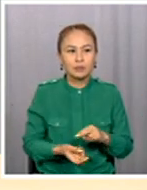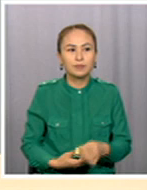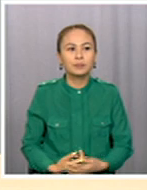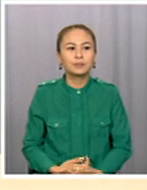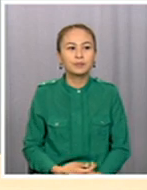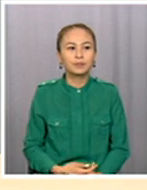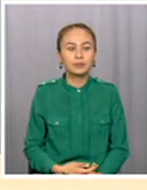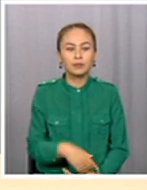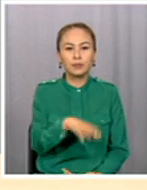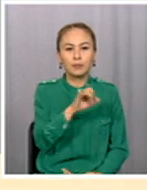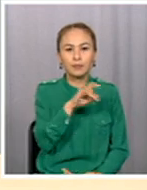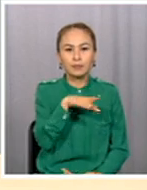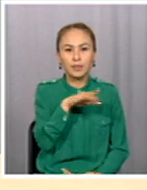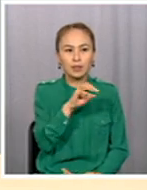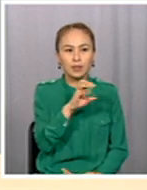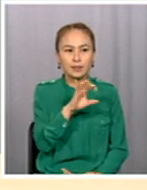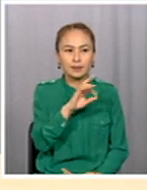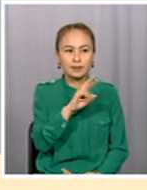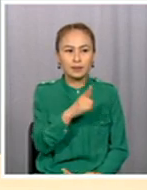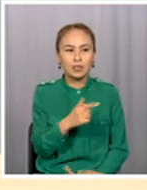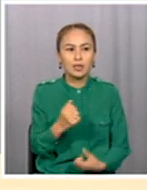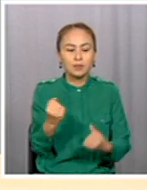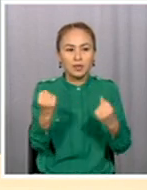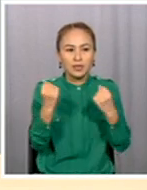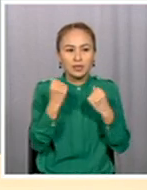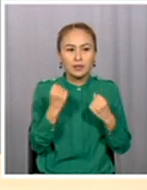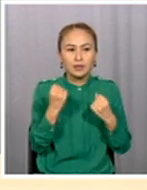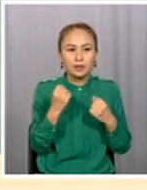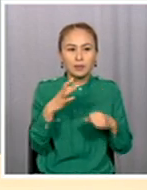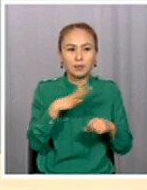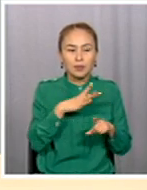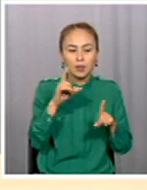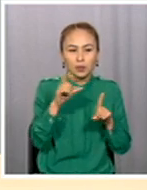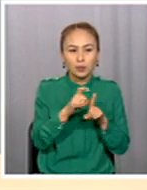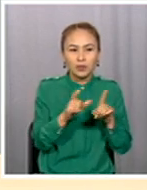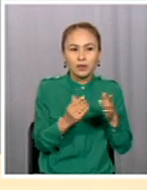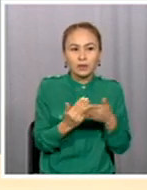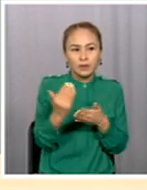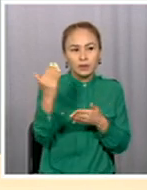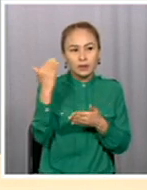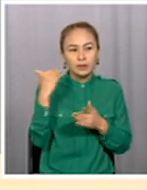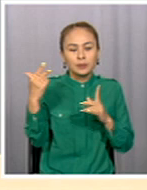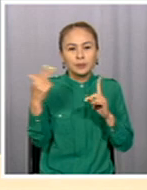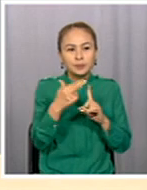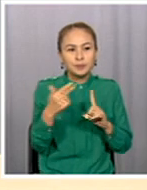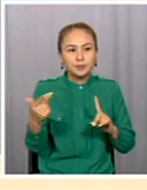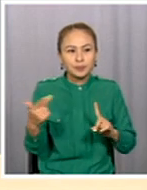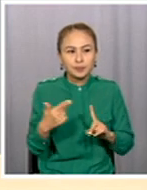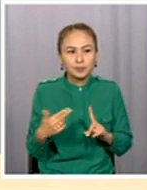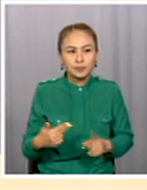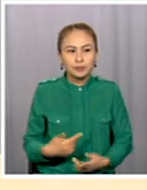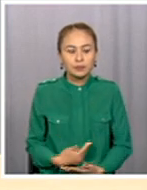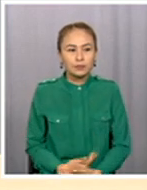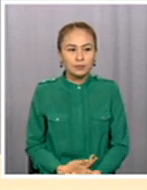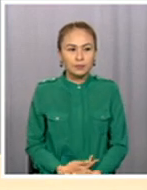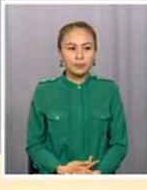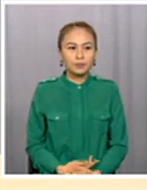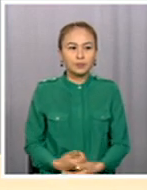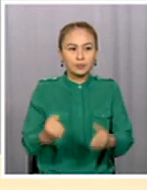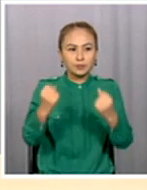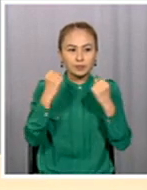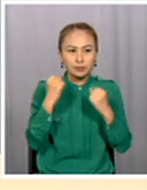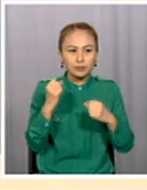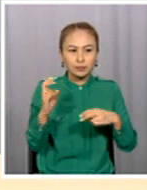трамплина. Армрестлинг – ребята, это слово было в предыдущем тексте. Армрестлинг – это